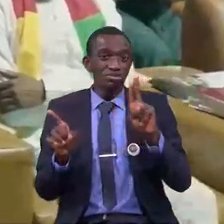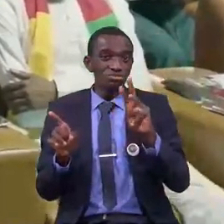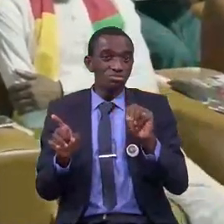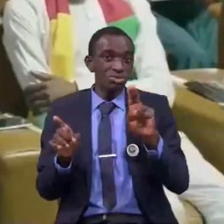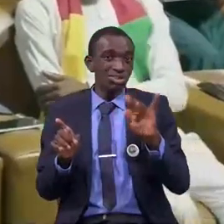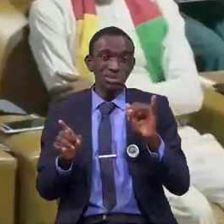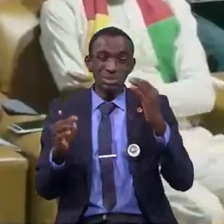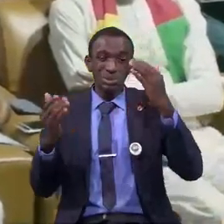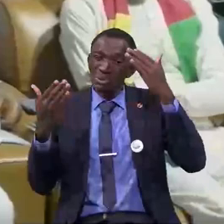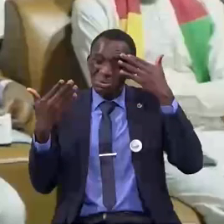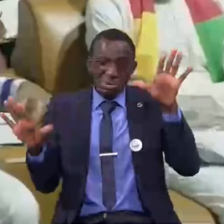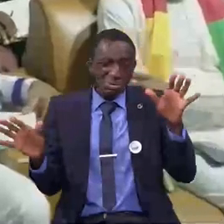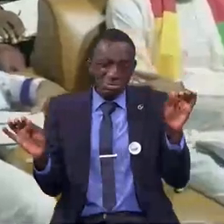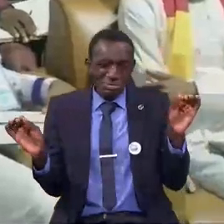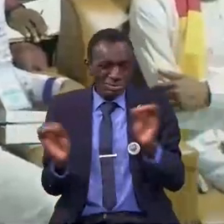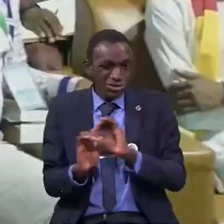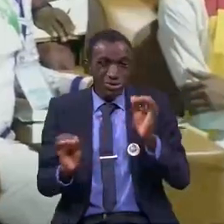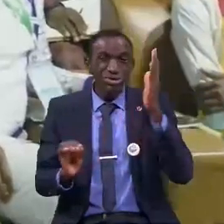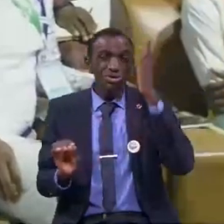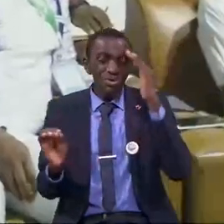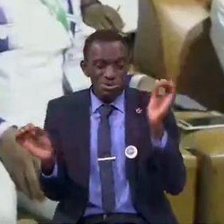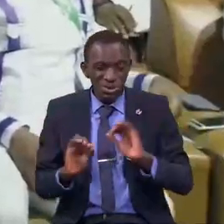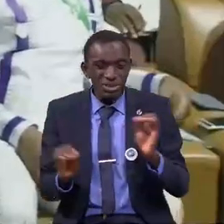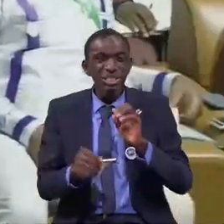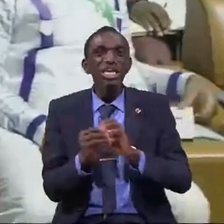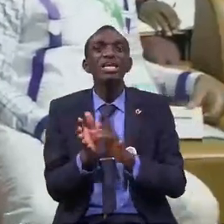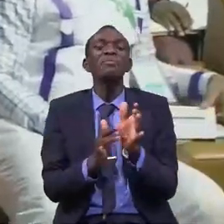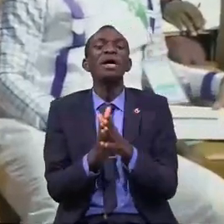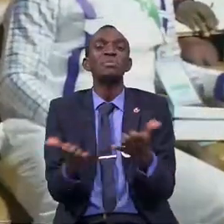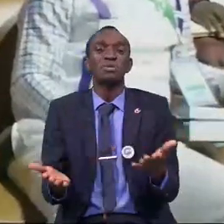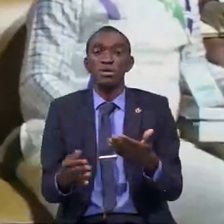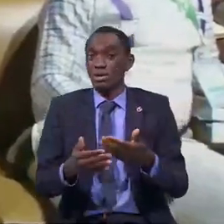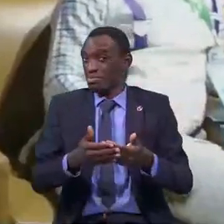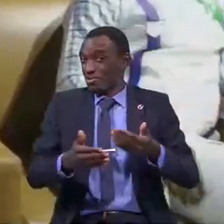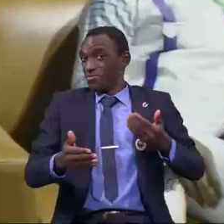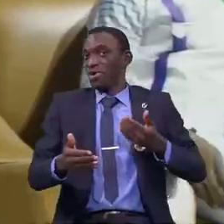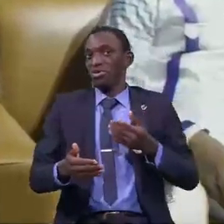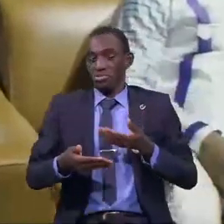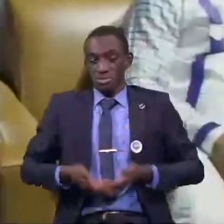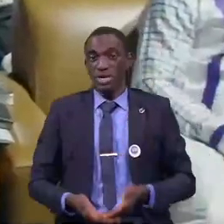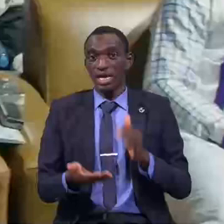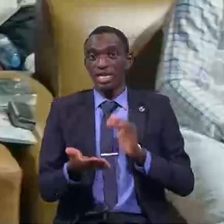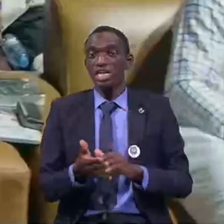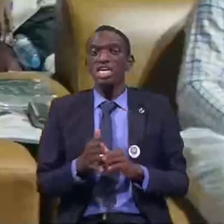Je ne connaissais rien de la Bible avant de naître de nouveau.